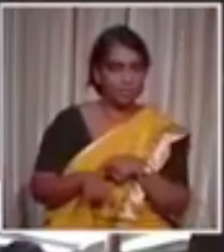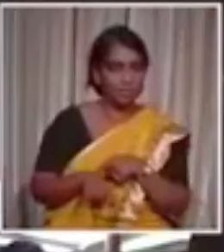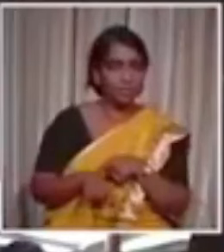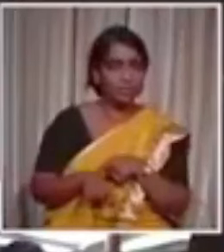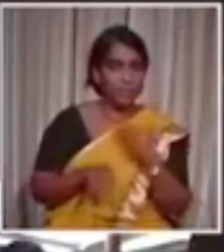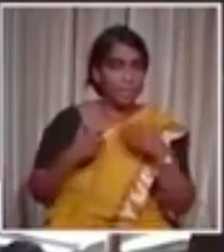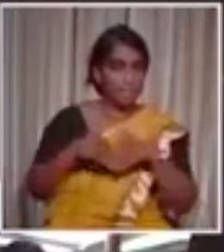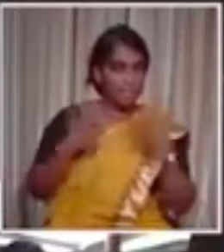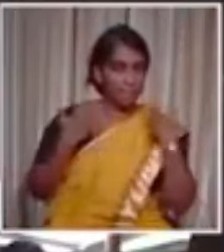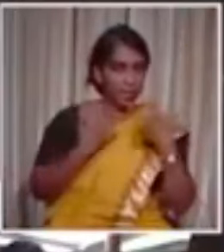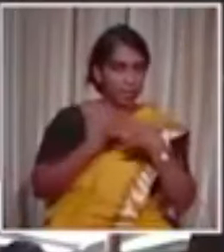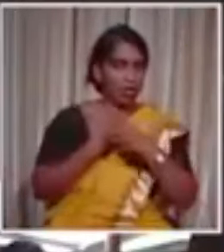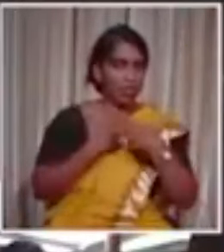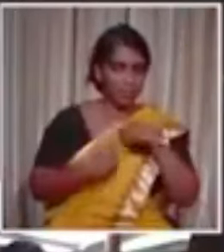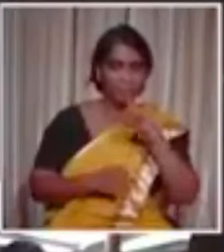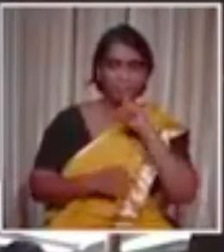මායේ පත්තරේ උපුටා දක්වන්නම් ගරු